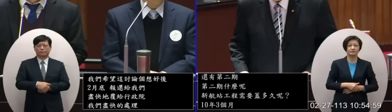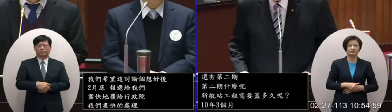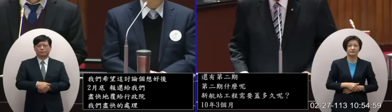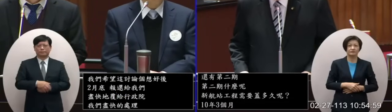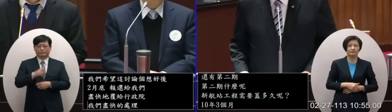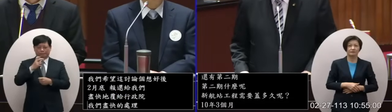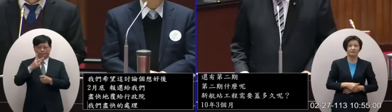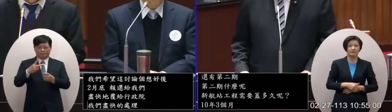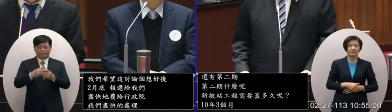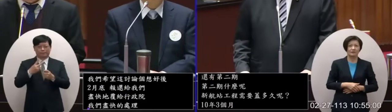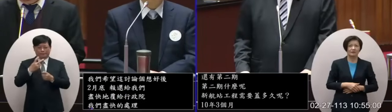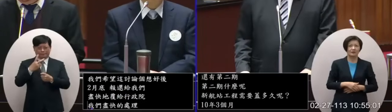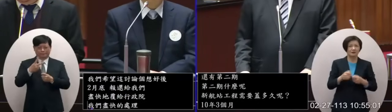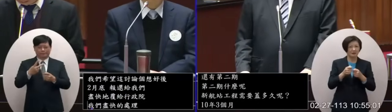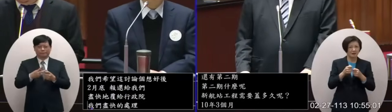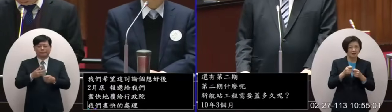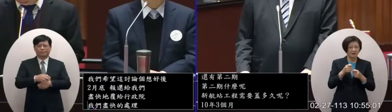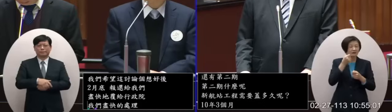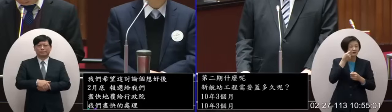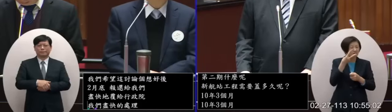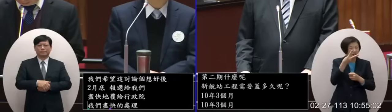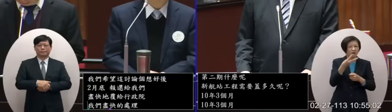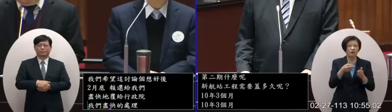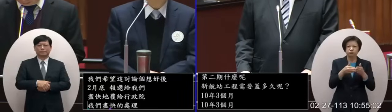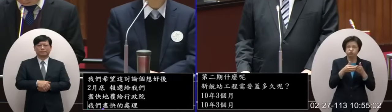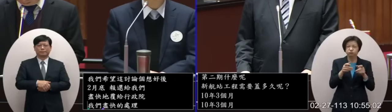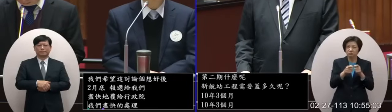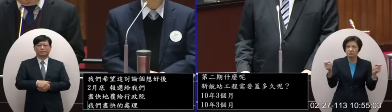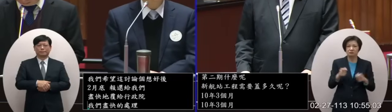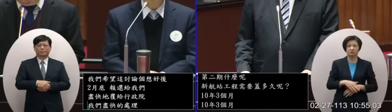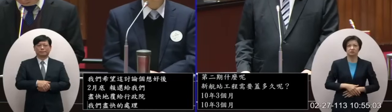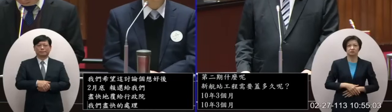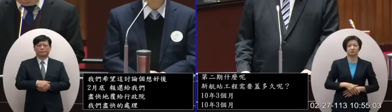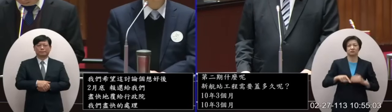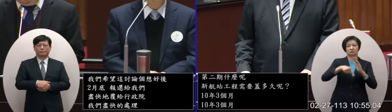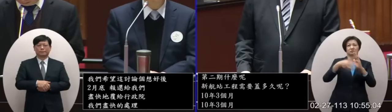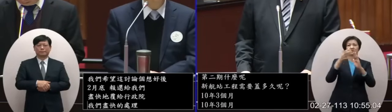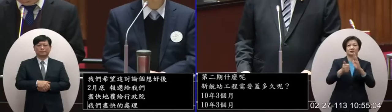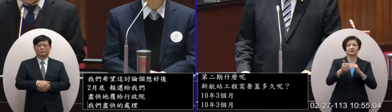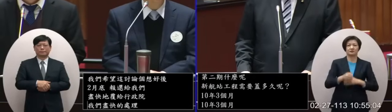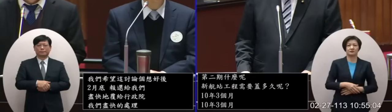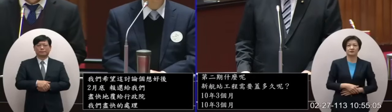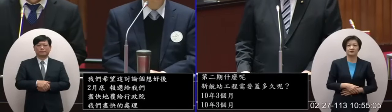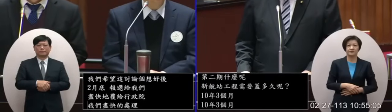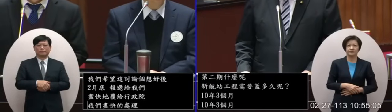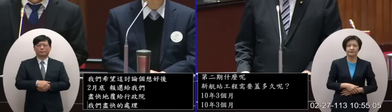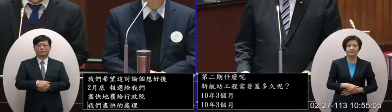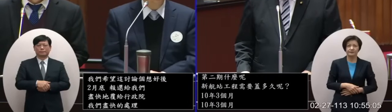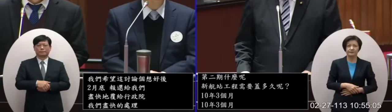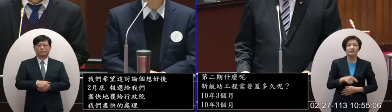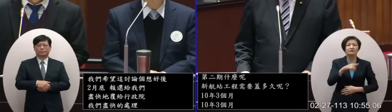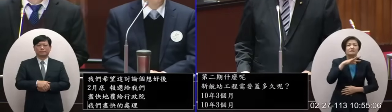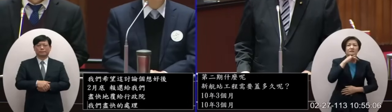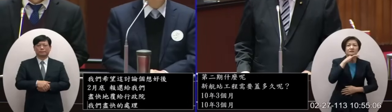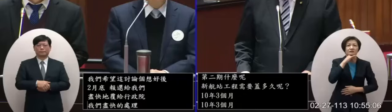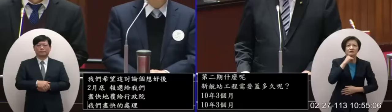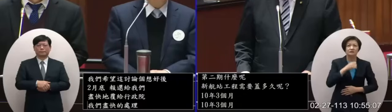24年2个月，24年2个月。院长先生，您归回